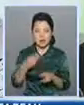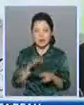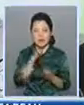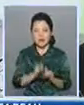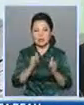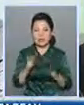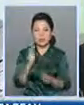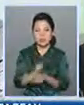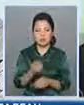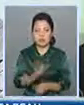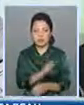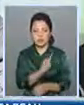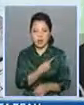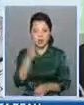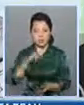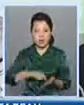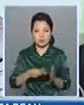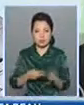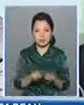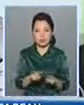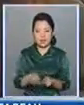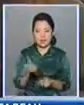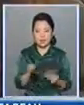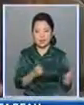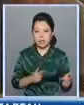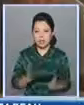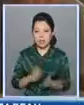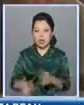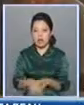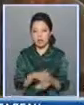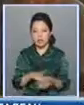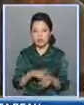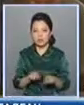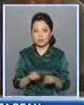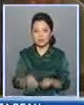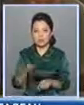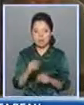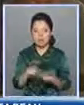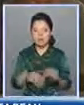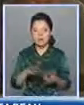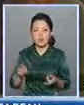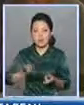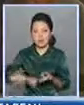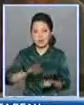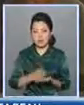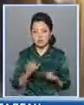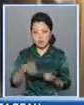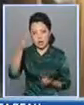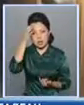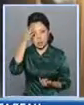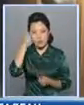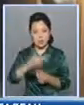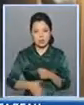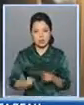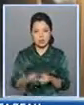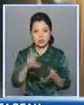Осы мақсатта шебер жоспар әдістемесі дайындалды. Халықаралық байланыстар орнату көзделген. Шетелдік оқу орындарындағы ғылыми білім